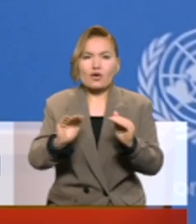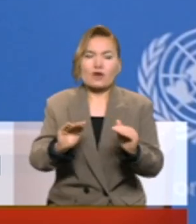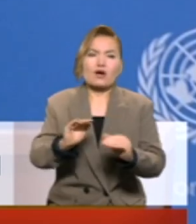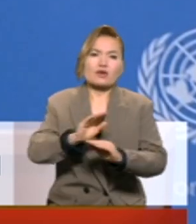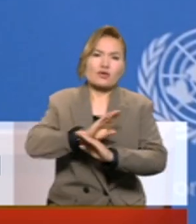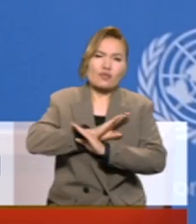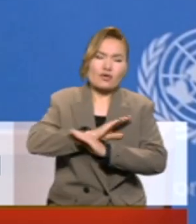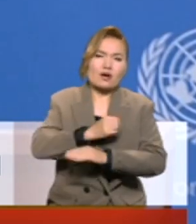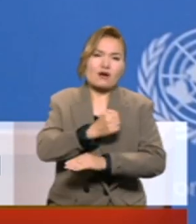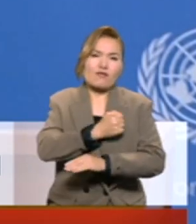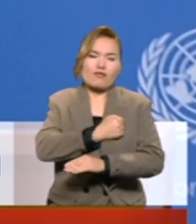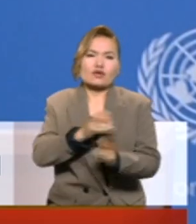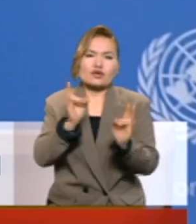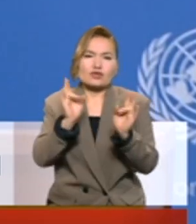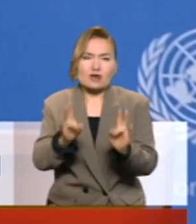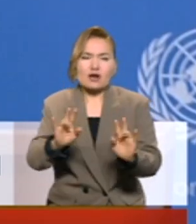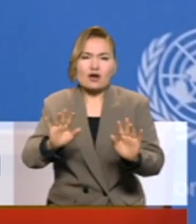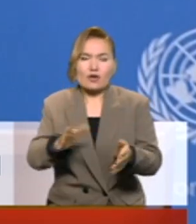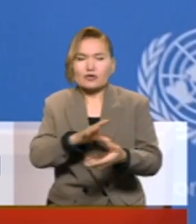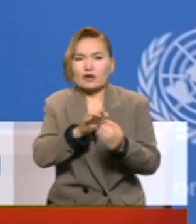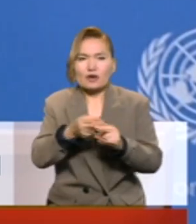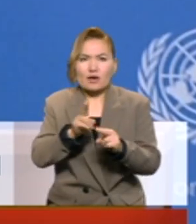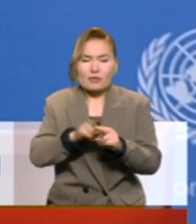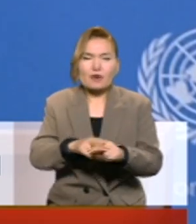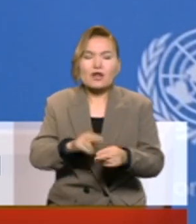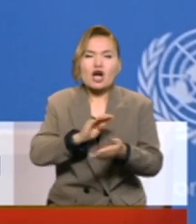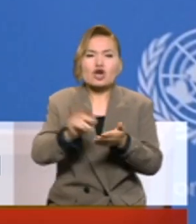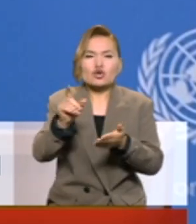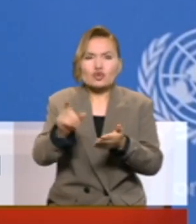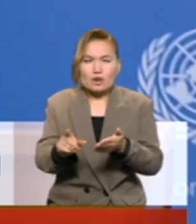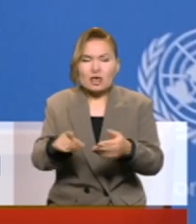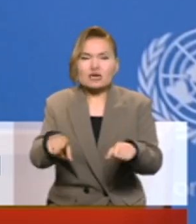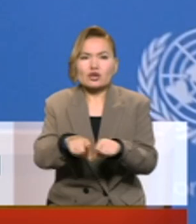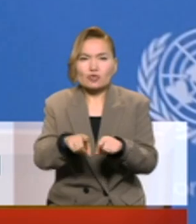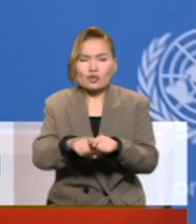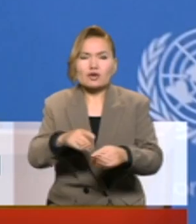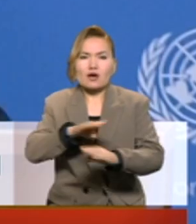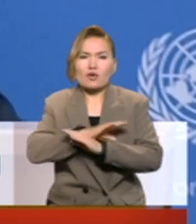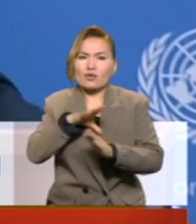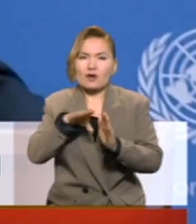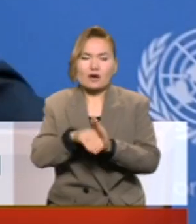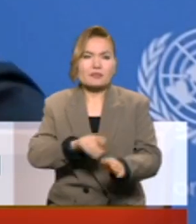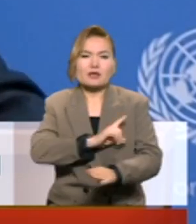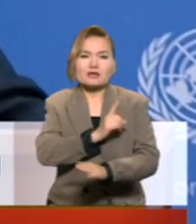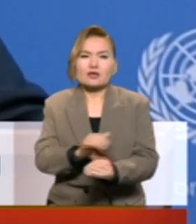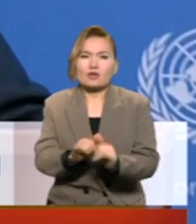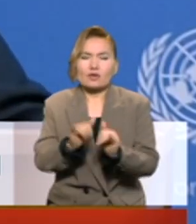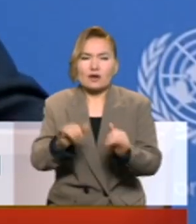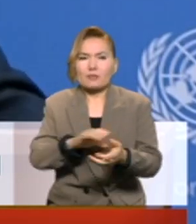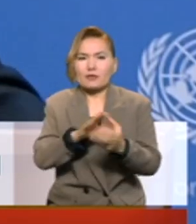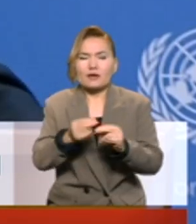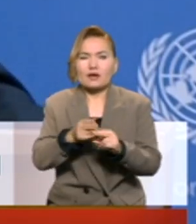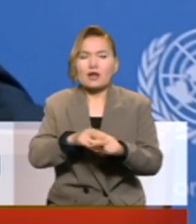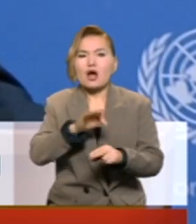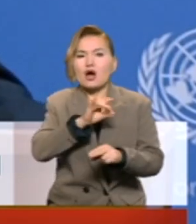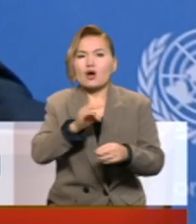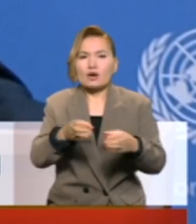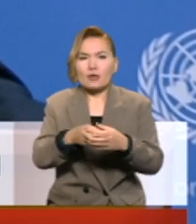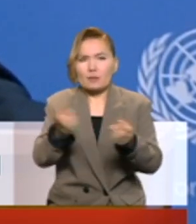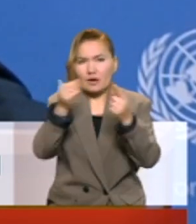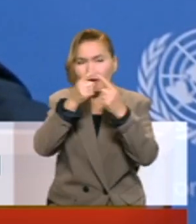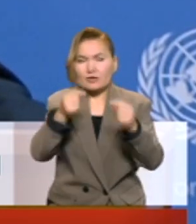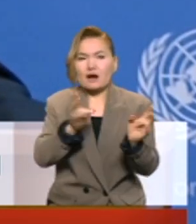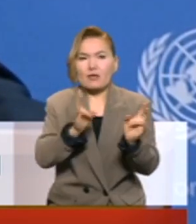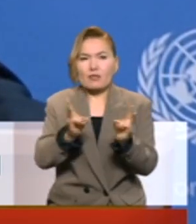аптада көптеген журналист оққа ұшты. Олардың саны соңғы 30 жылдағы қақтығыстар кезіндегіден әлдеқайда көп. Біріккен ұлттар ұйымының